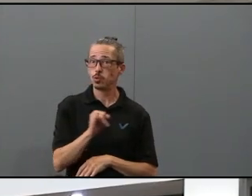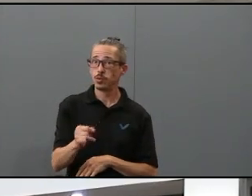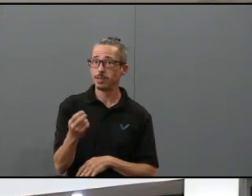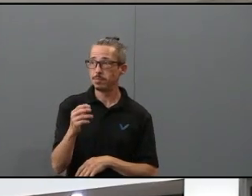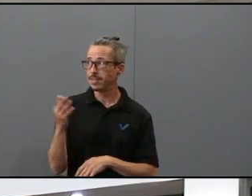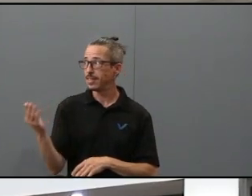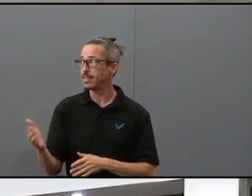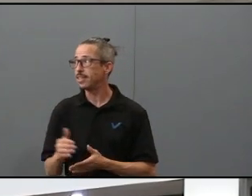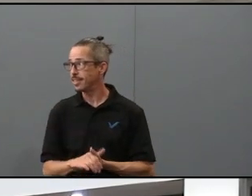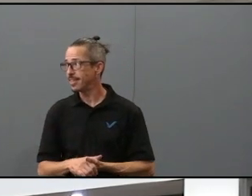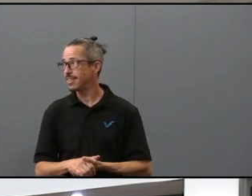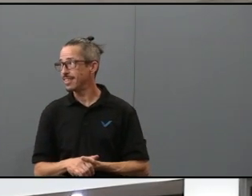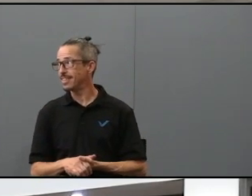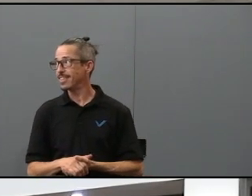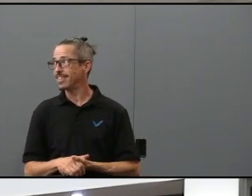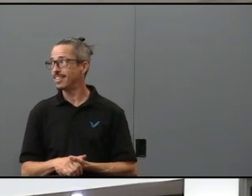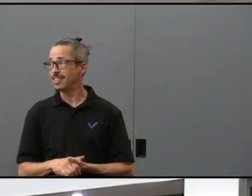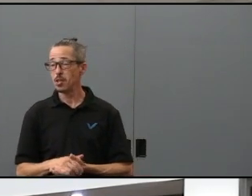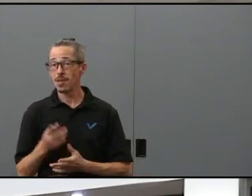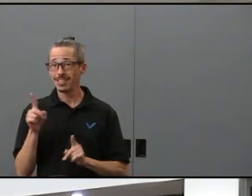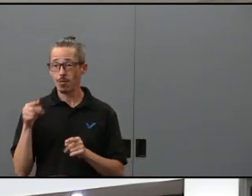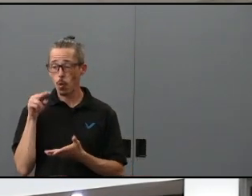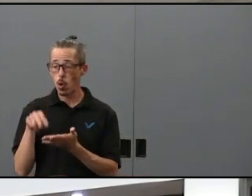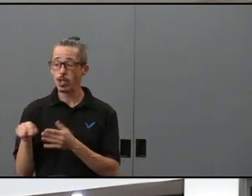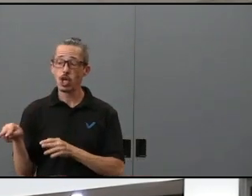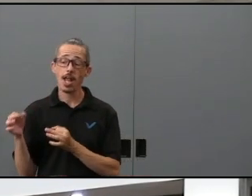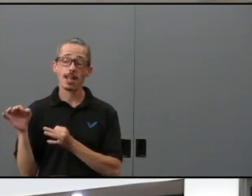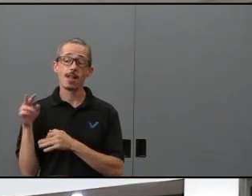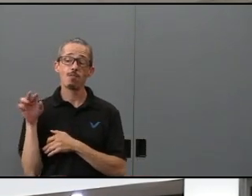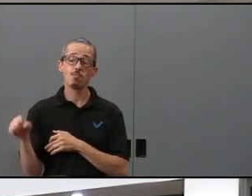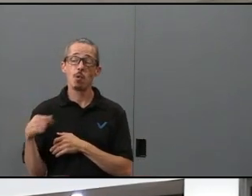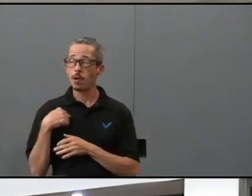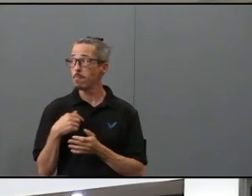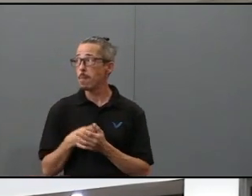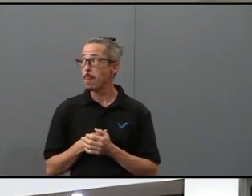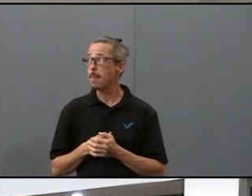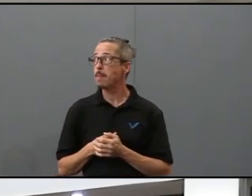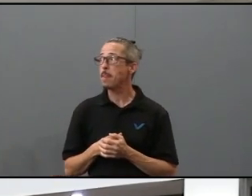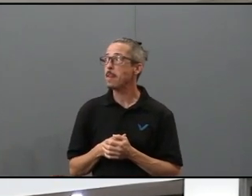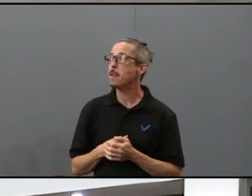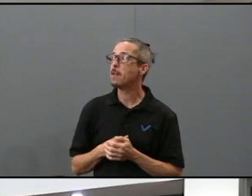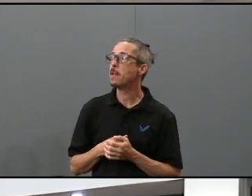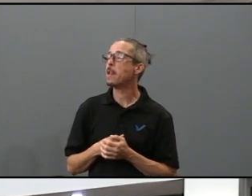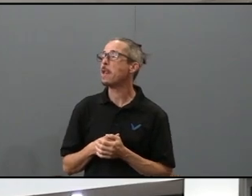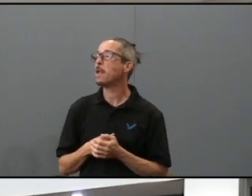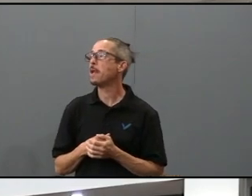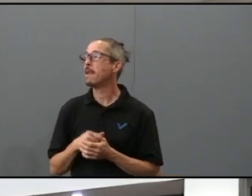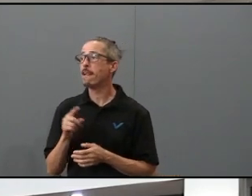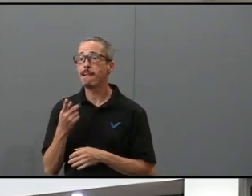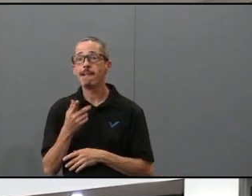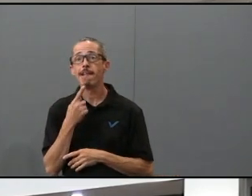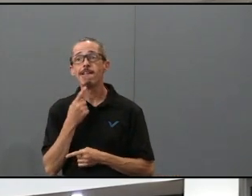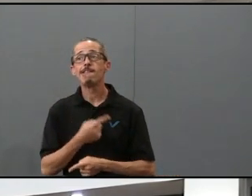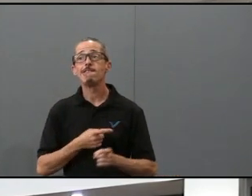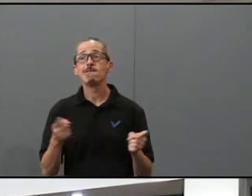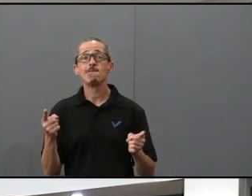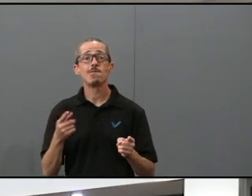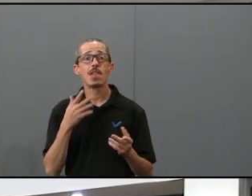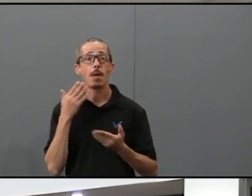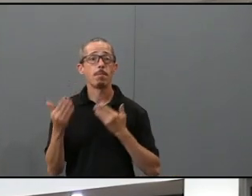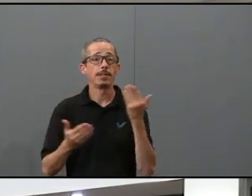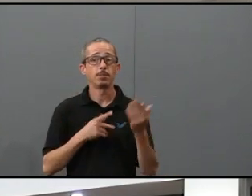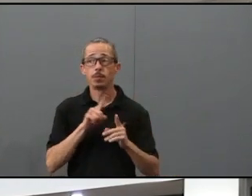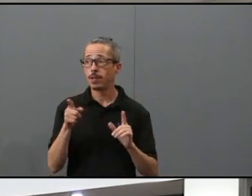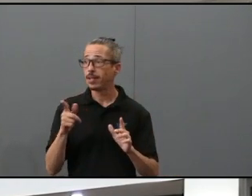merci beaucoup euh j'ai lu sur sa feuille oui c'est ça je m'en Allis dit il va fallir que je cache quand j'écris premièrement j'aimerais vous dire un immense merci